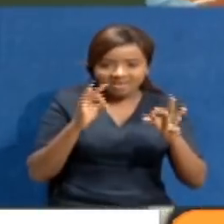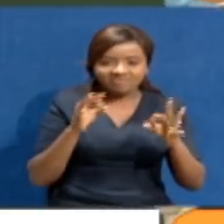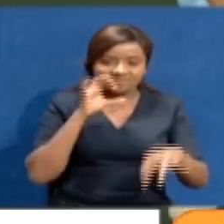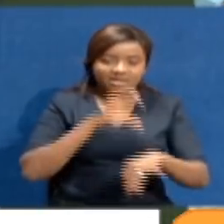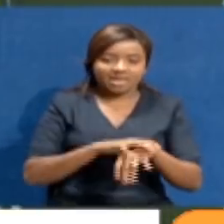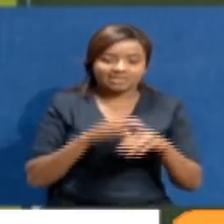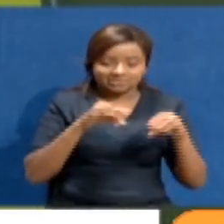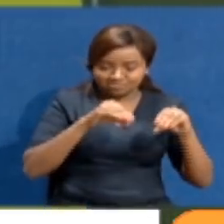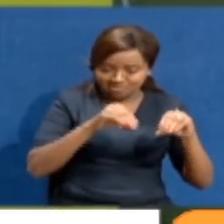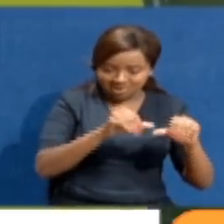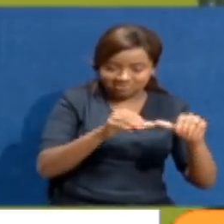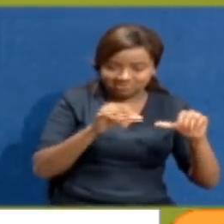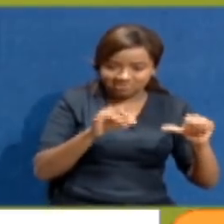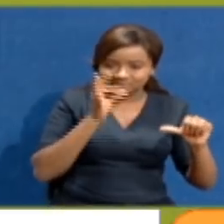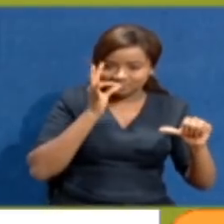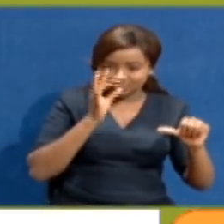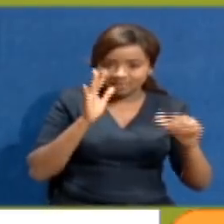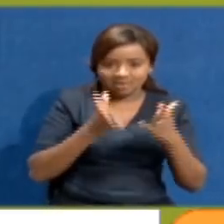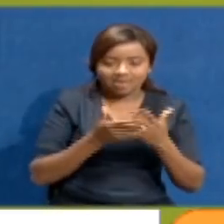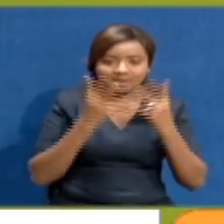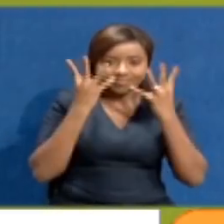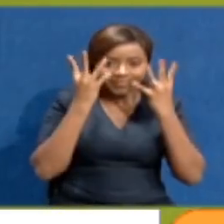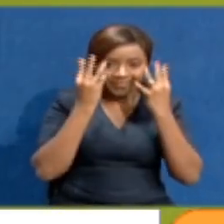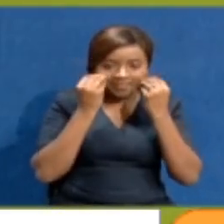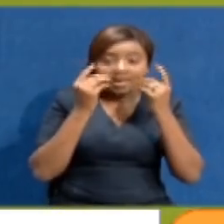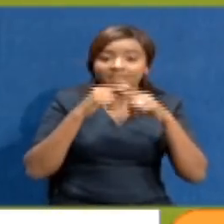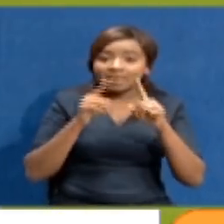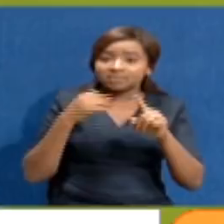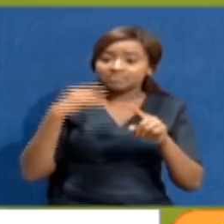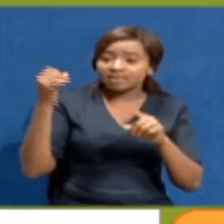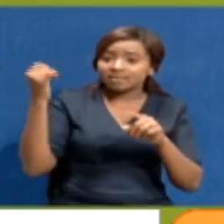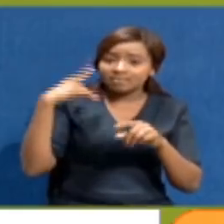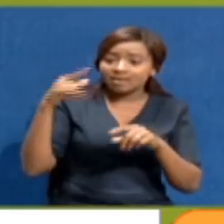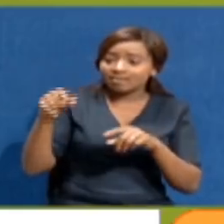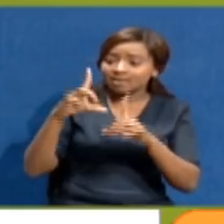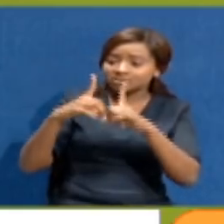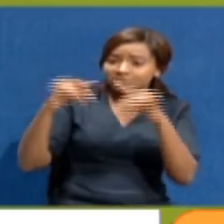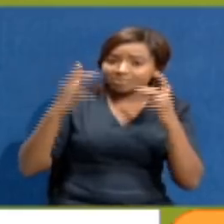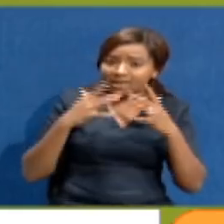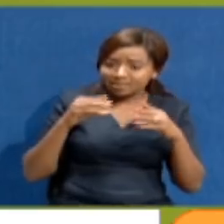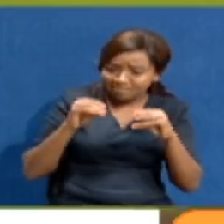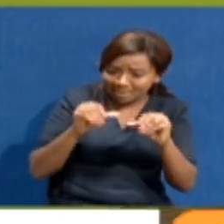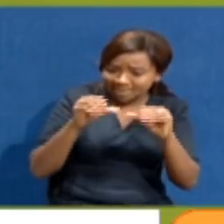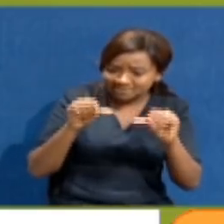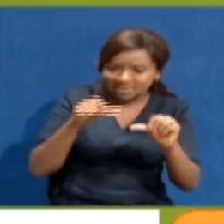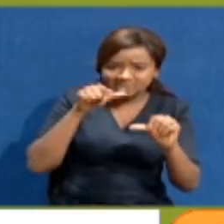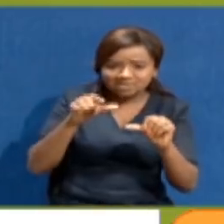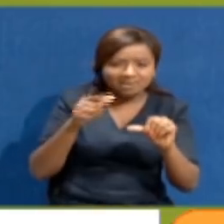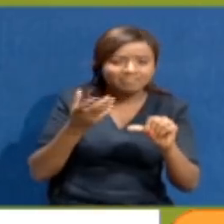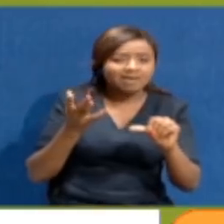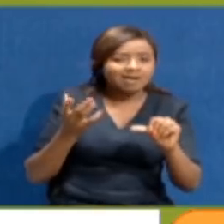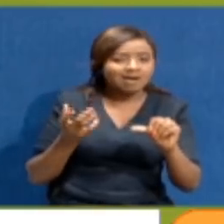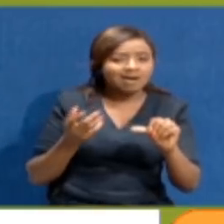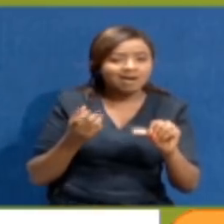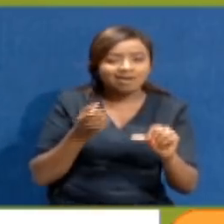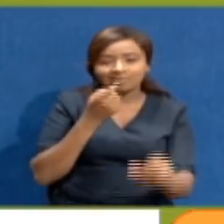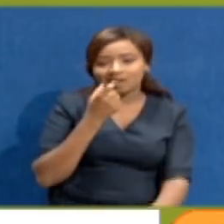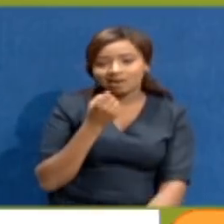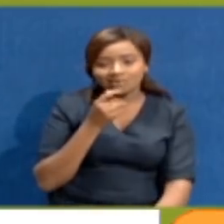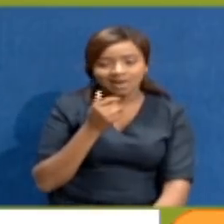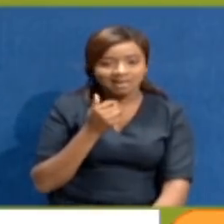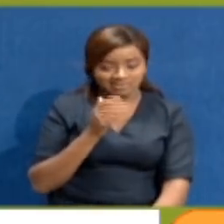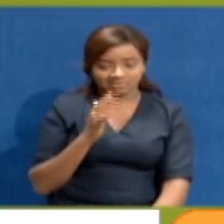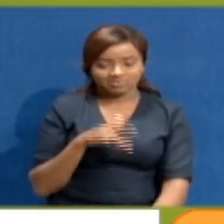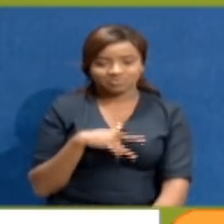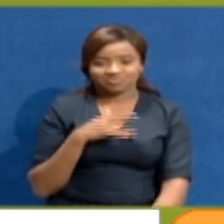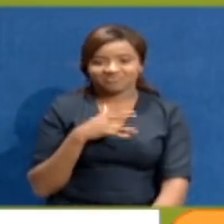ya mafuta. Na sasa kusikia hii ya Japanese ni medical, ni kitu hata inaponyesha ukiwa na mashida,